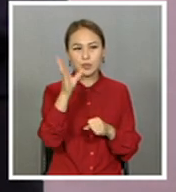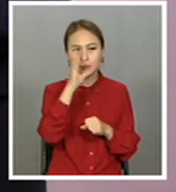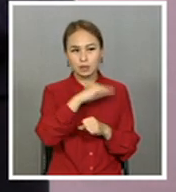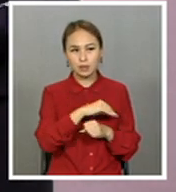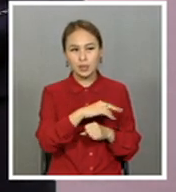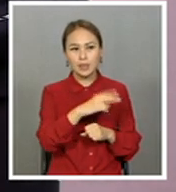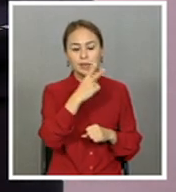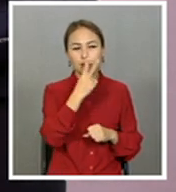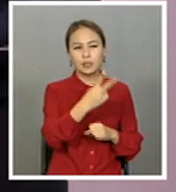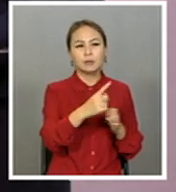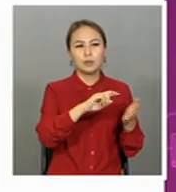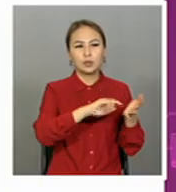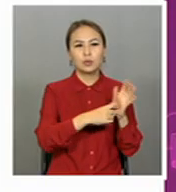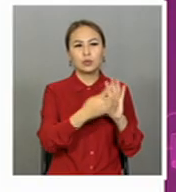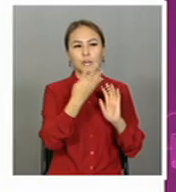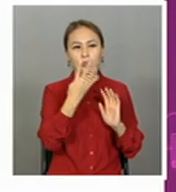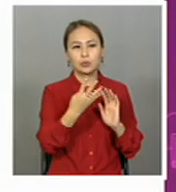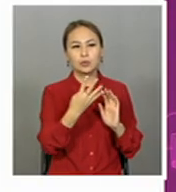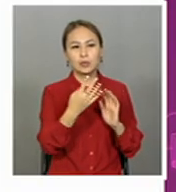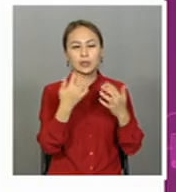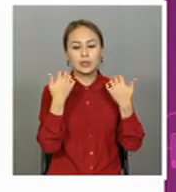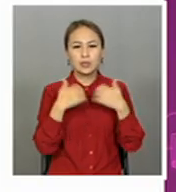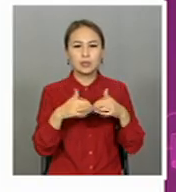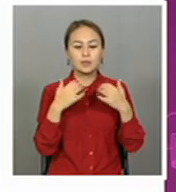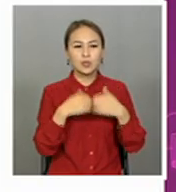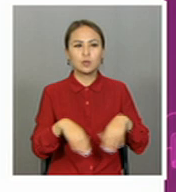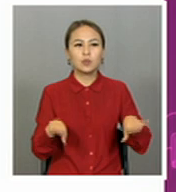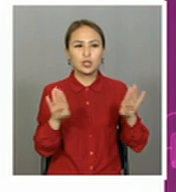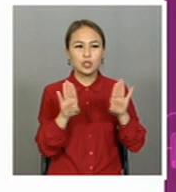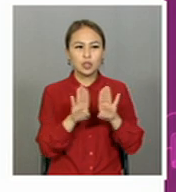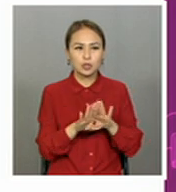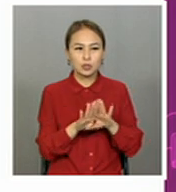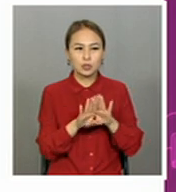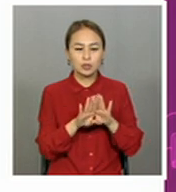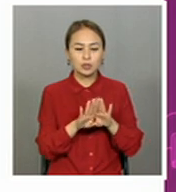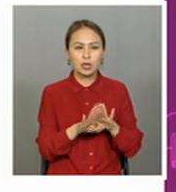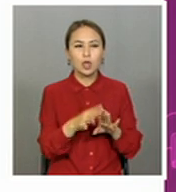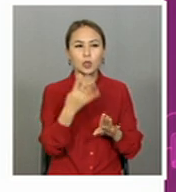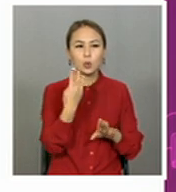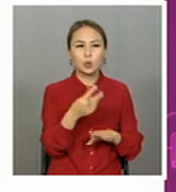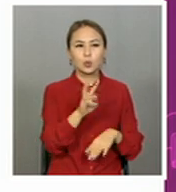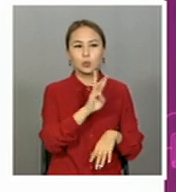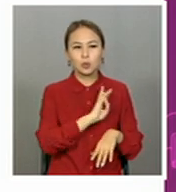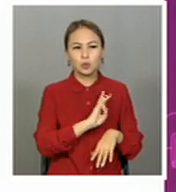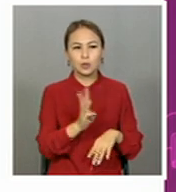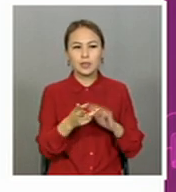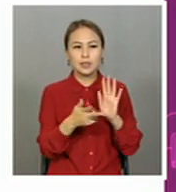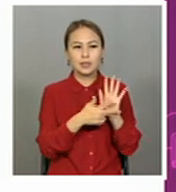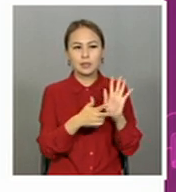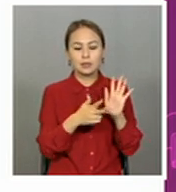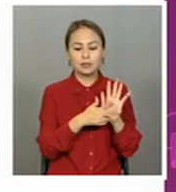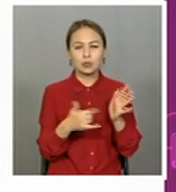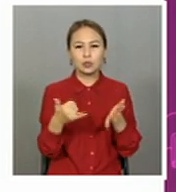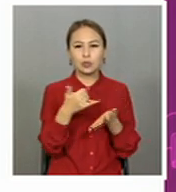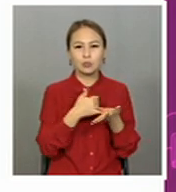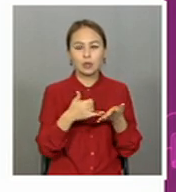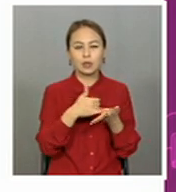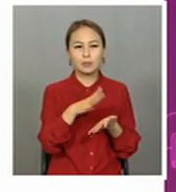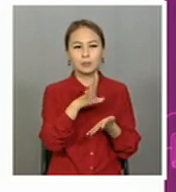мен 4-тің көбейтіндісін есептеу нәтижесінде 4 минутта 8 құймақ пісіргенін